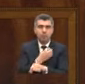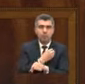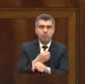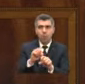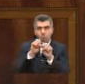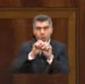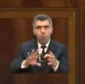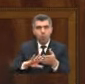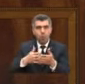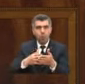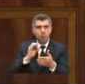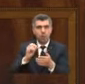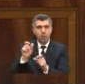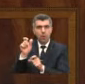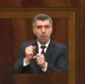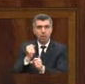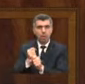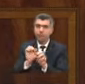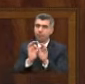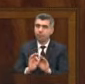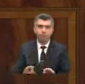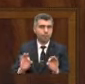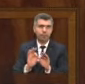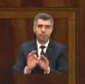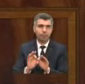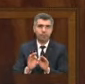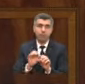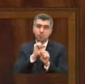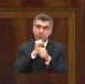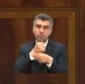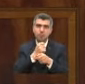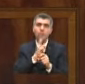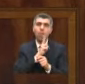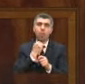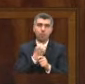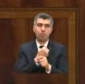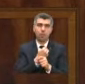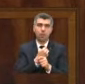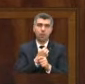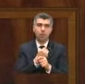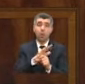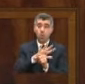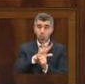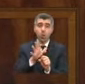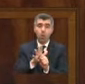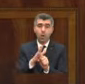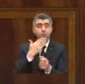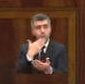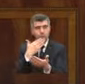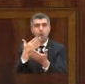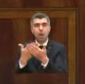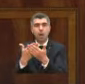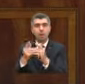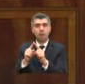الحكومة والمسؤولين المباشرين، وحنا بقينا ساكتين على هذا الشيء. كورونا شكرا لها فضحت هذا